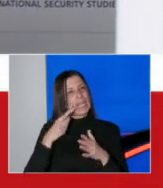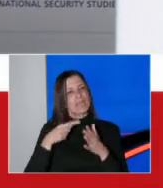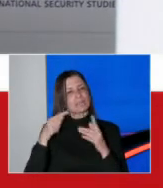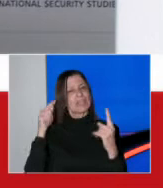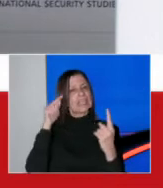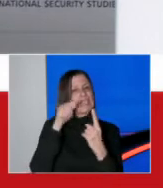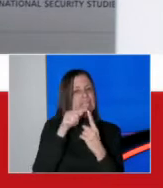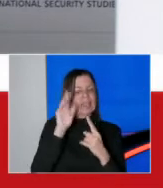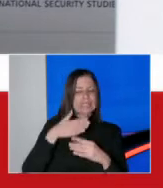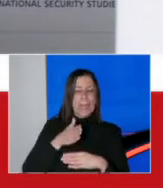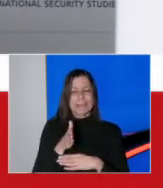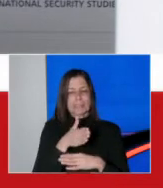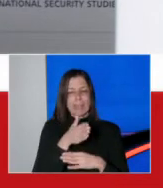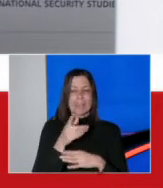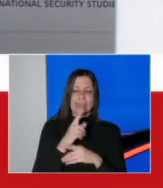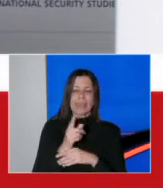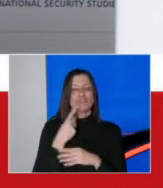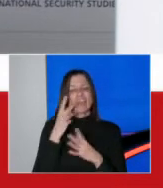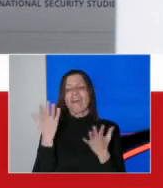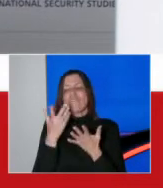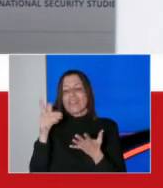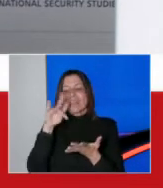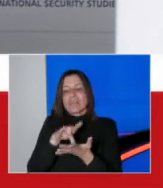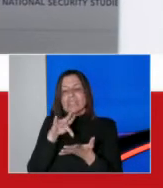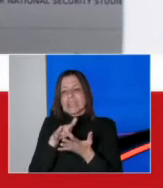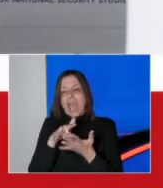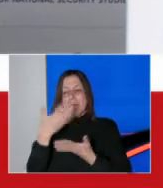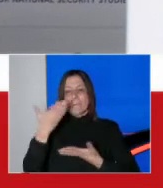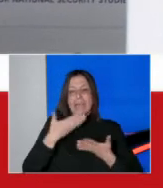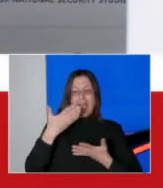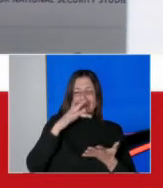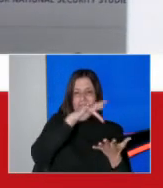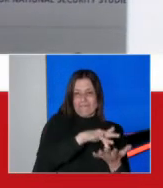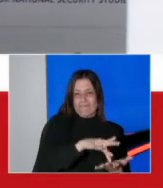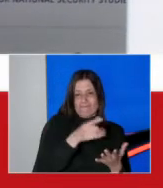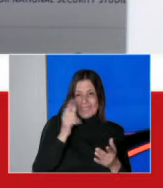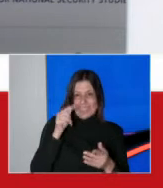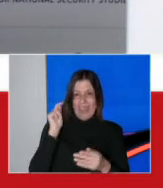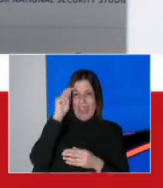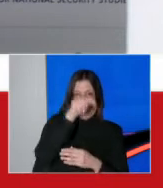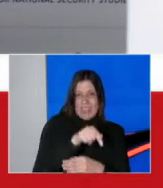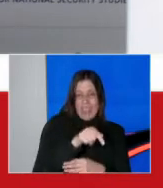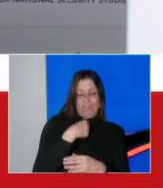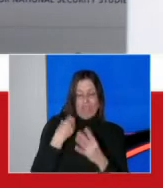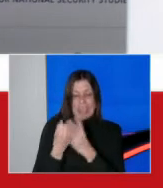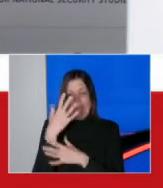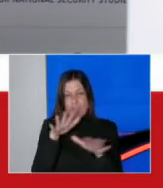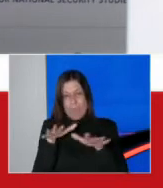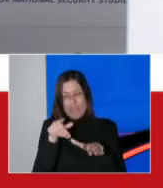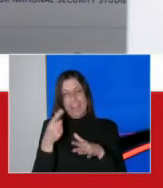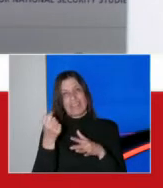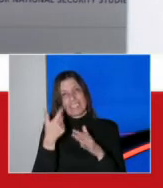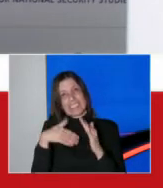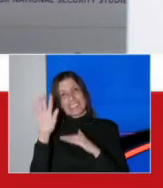מצפן שיוטט לך איפה אתה עומד ביחס ליעד. כשהקמנו את הממשלה הזאת לפני קצת